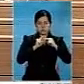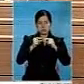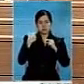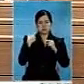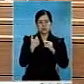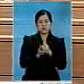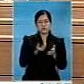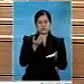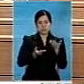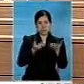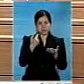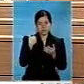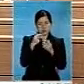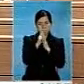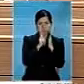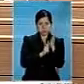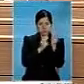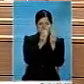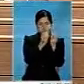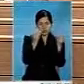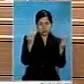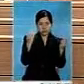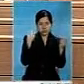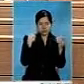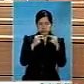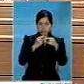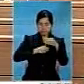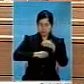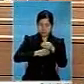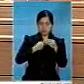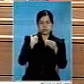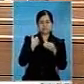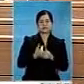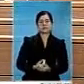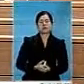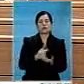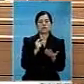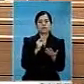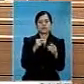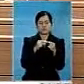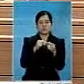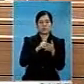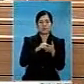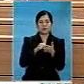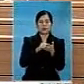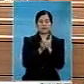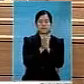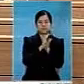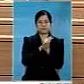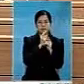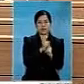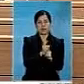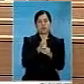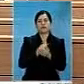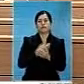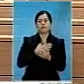กเอาตามรัฐธรรมนูญปัจจุบันเนี่ยใส่เข้าไว้เนี่ยก็อยู่ในชั้นแปรยติอาจจะต้องไปแก้ไขกันผมยกตัวอย่